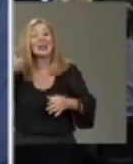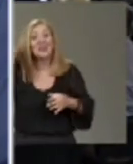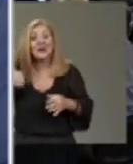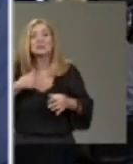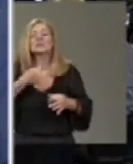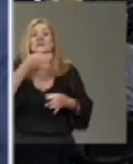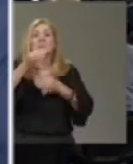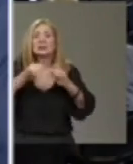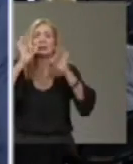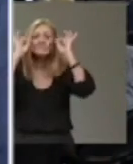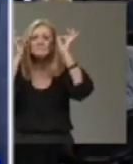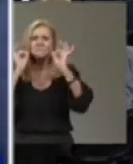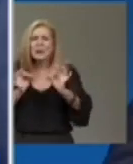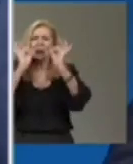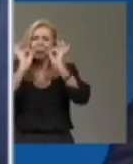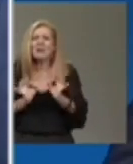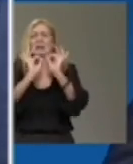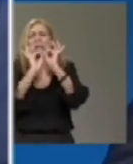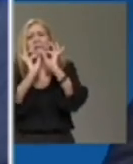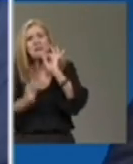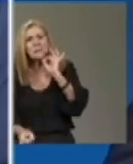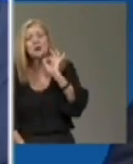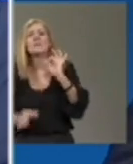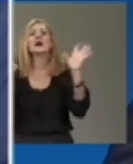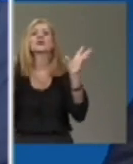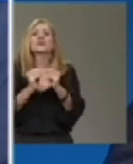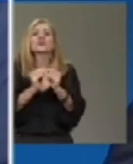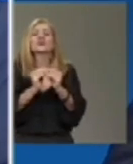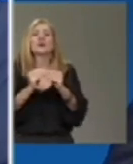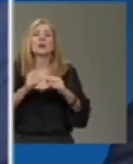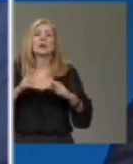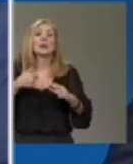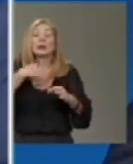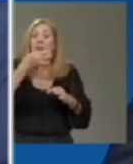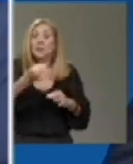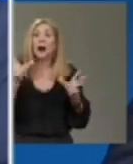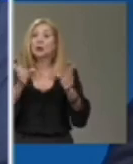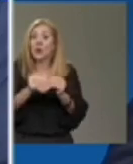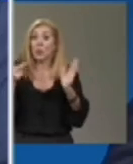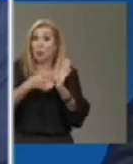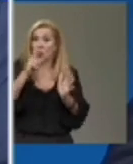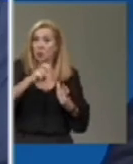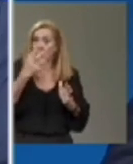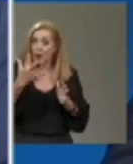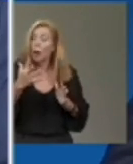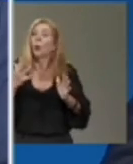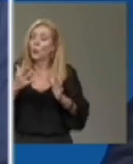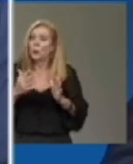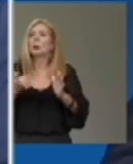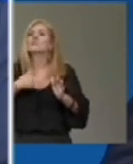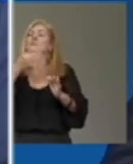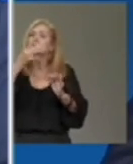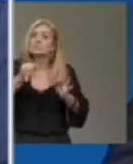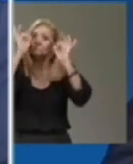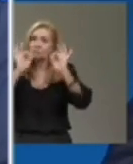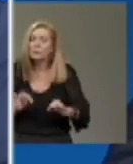δυνατότητα επέκτασης του κτηρίου που και τα προκάτ ε δεν πηγαίνουν στην ώρα τους και έχουμε τέτοια